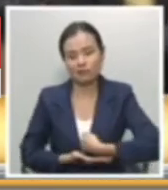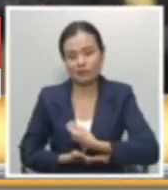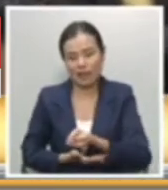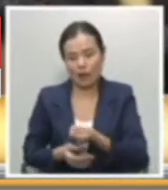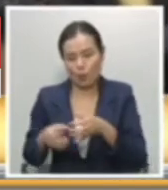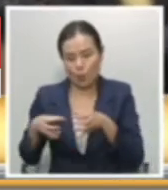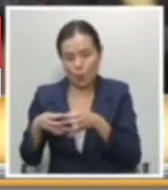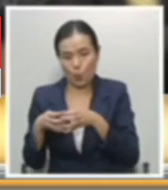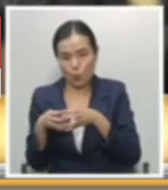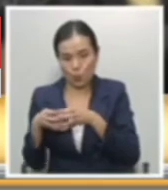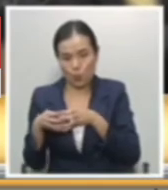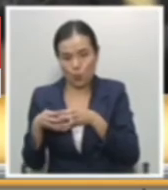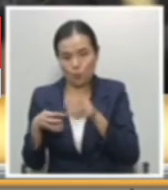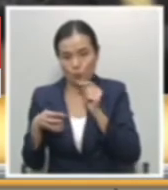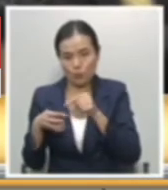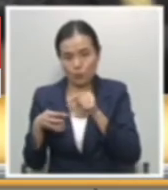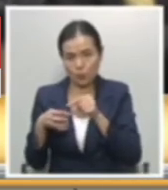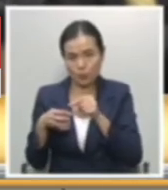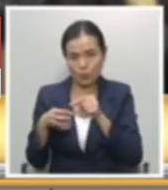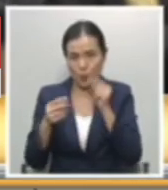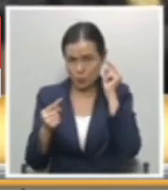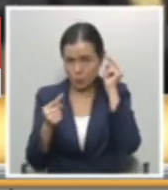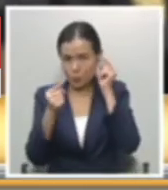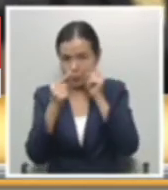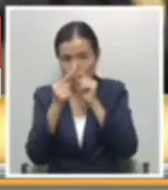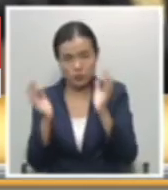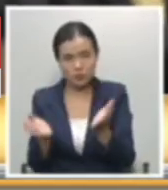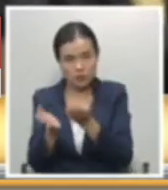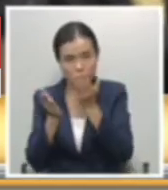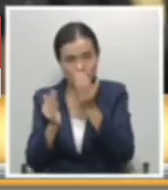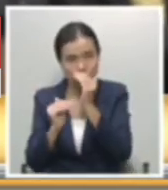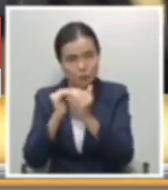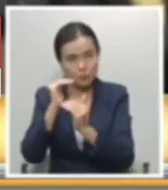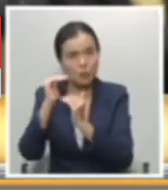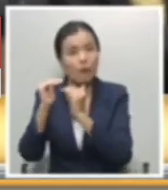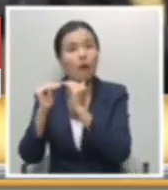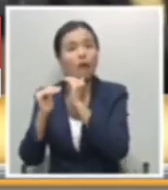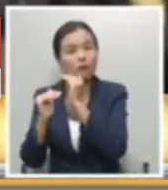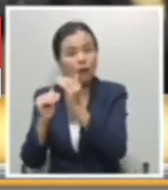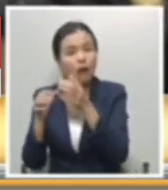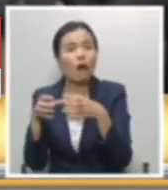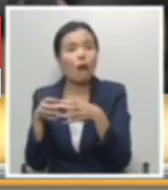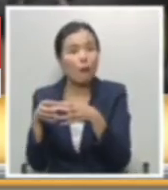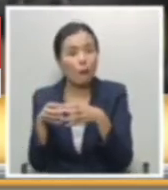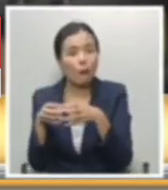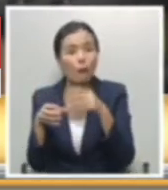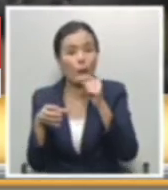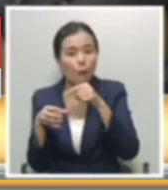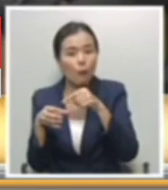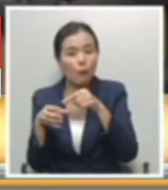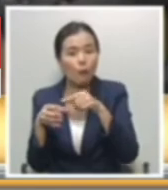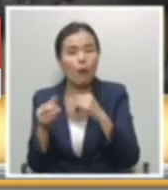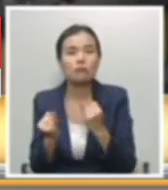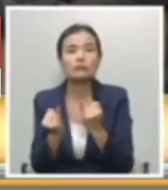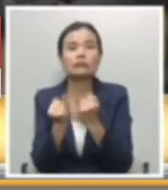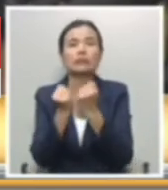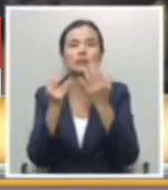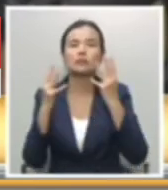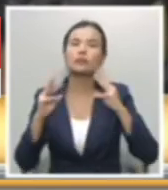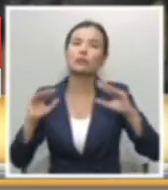แต่มุ่งมั่นไปสนับสนุนการเติบโตของกลุ่มผู้ใกล้ชิดกับรัฐบาล